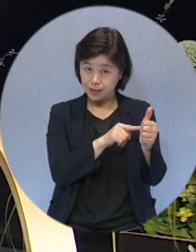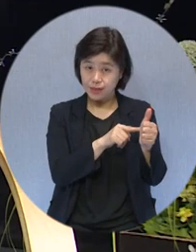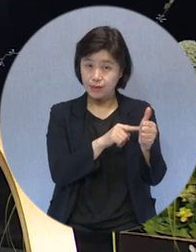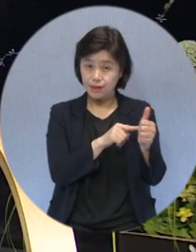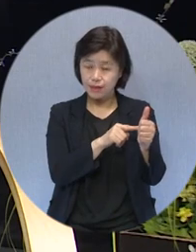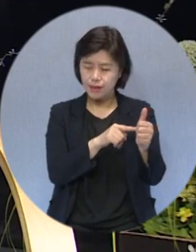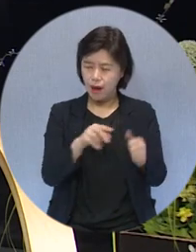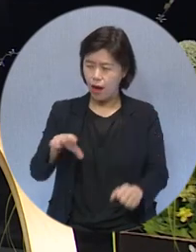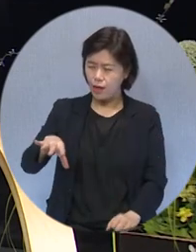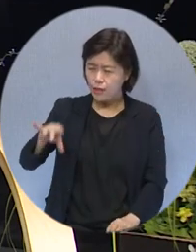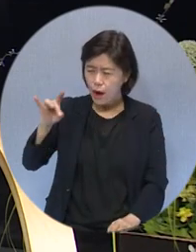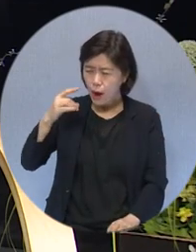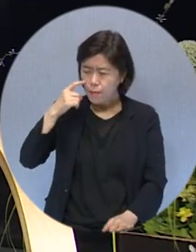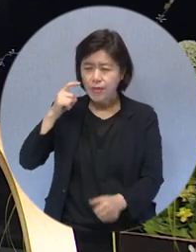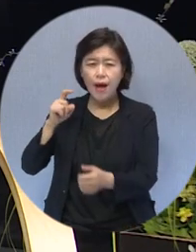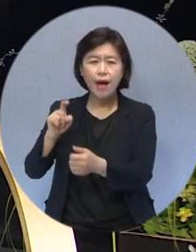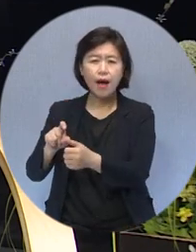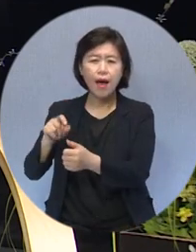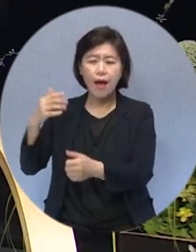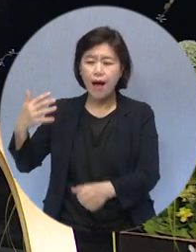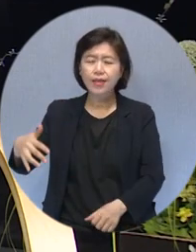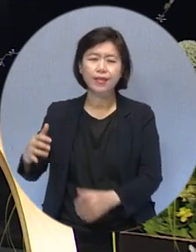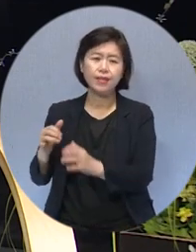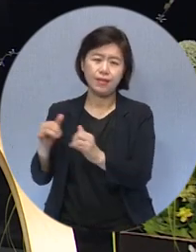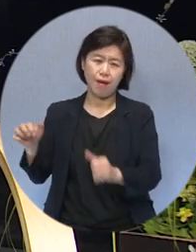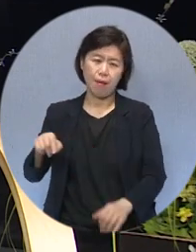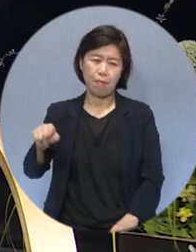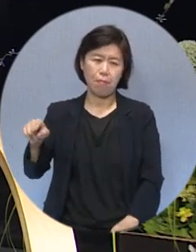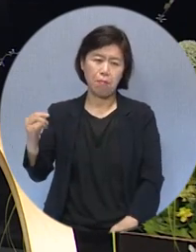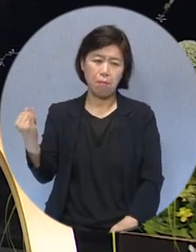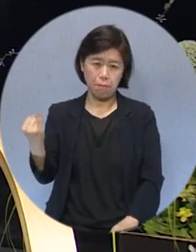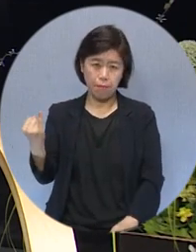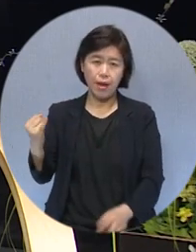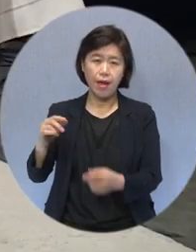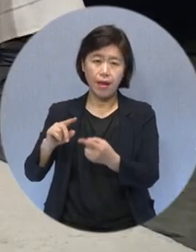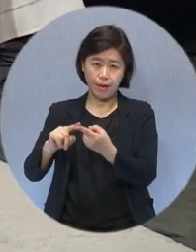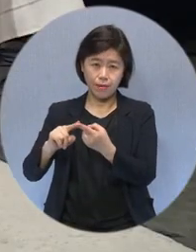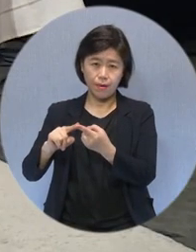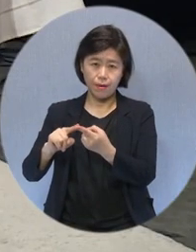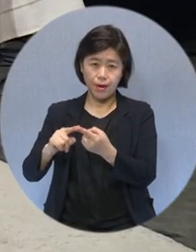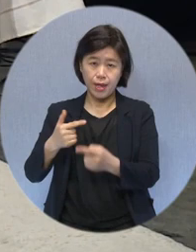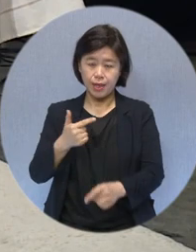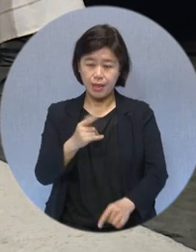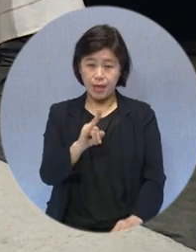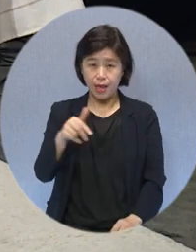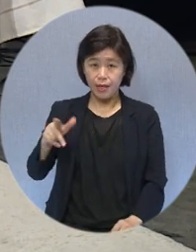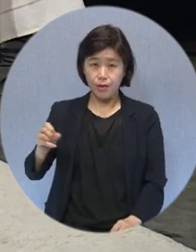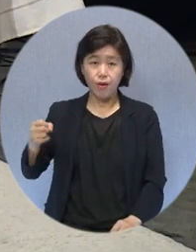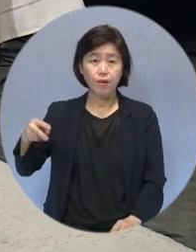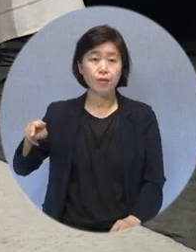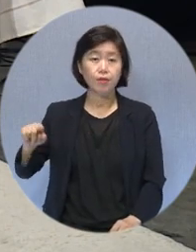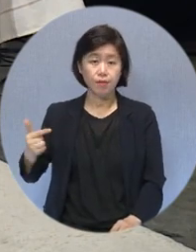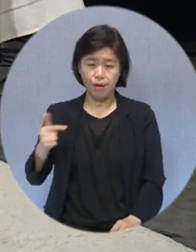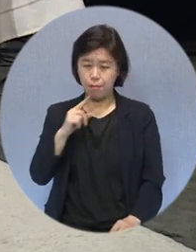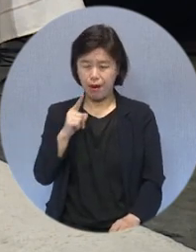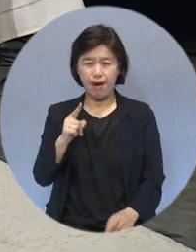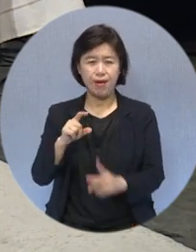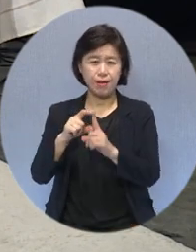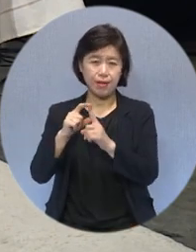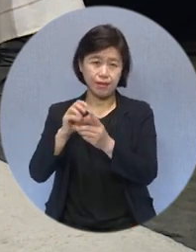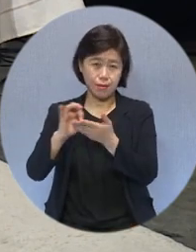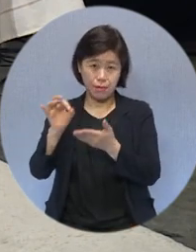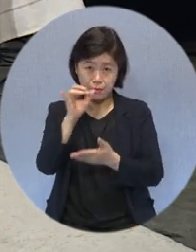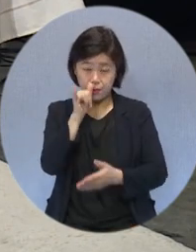처녀의 감정을 내 정전이라고 말하고 있습니다. 사람의 감정을